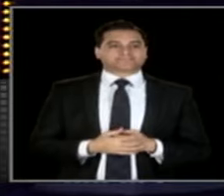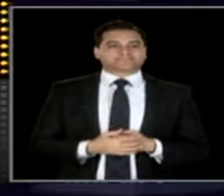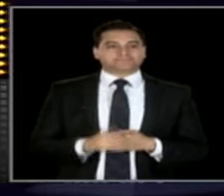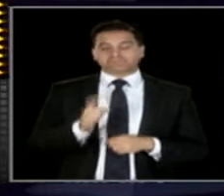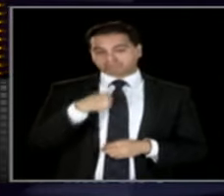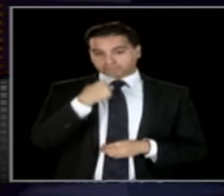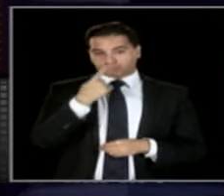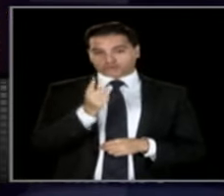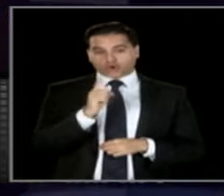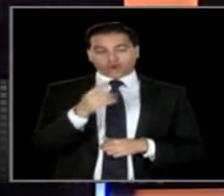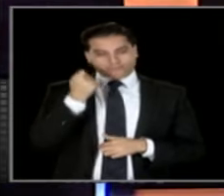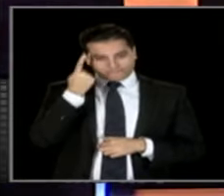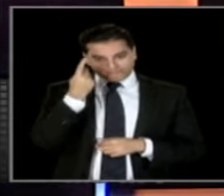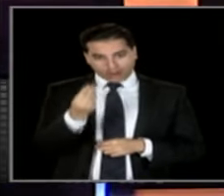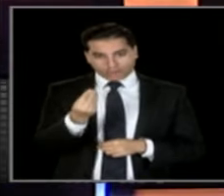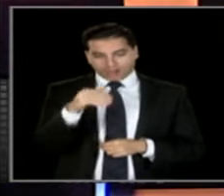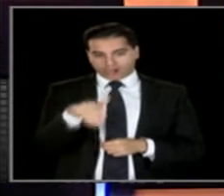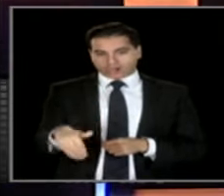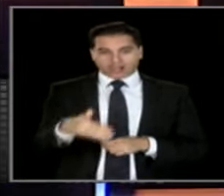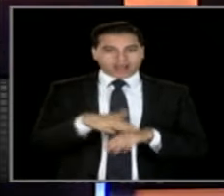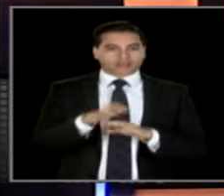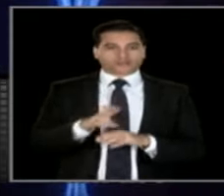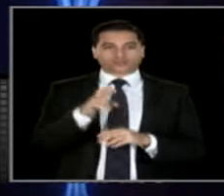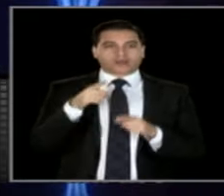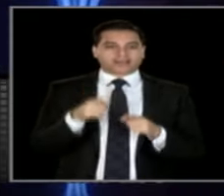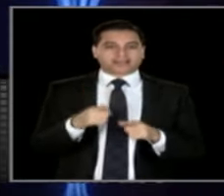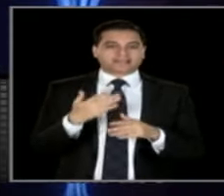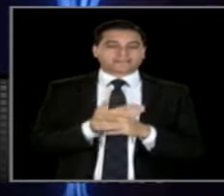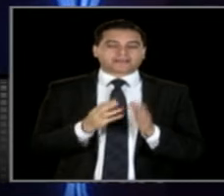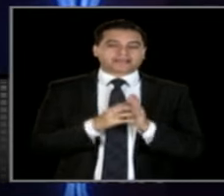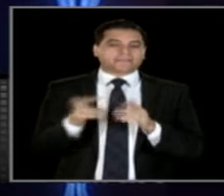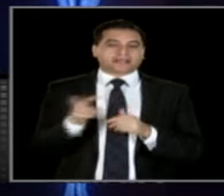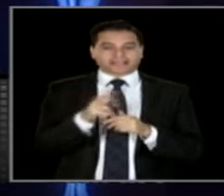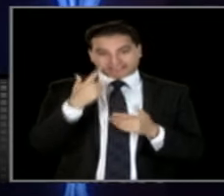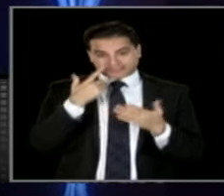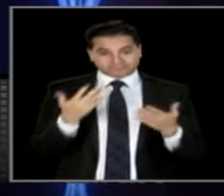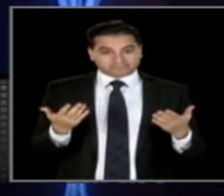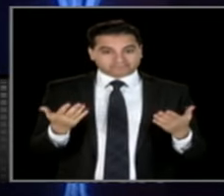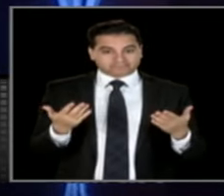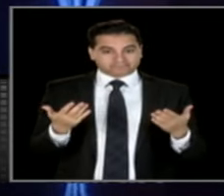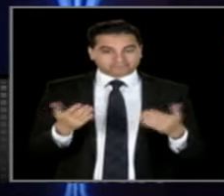مش هقول ولا معلومة عن السؤال ده لجامعتين.